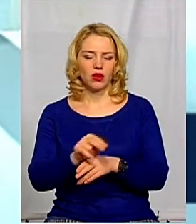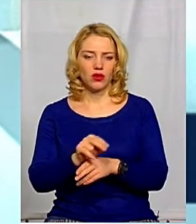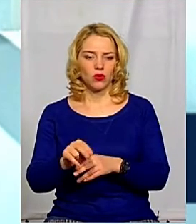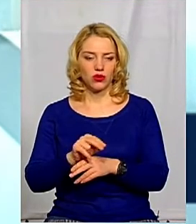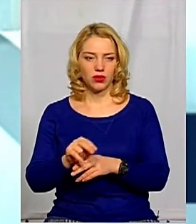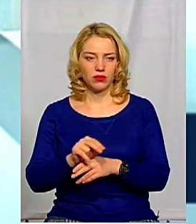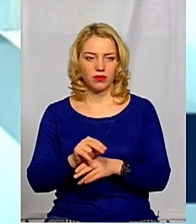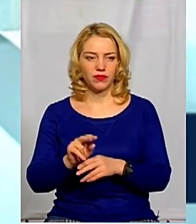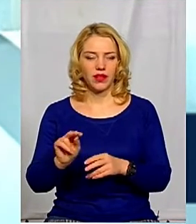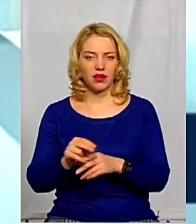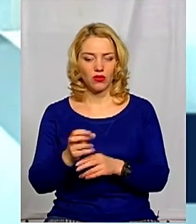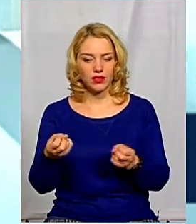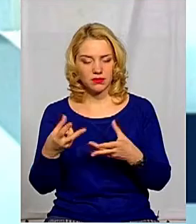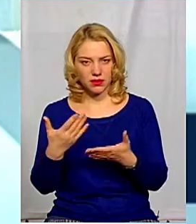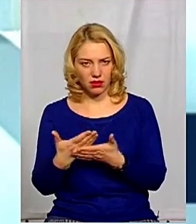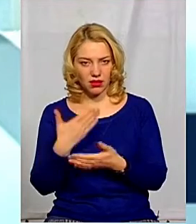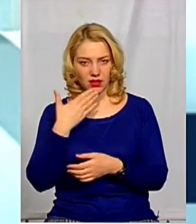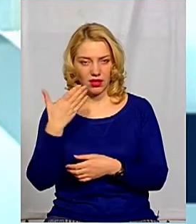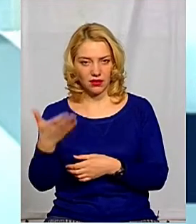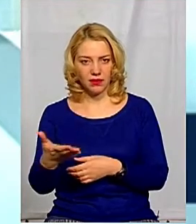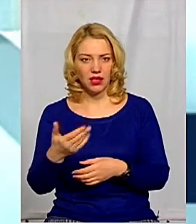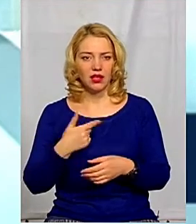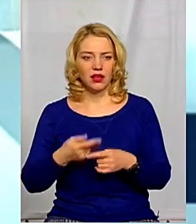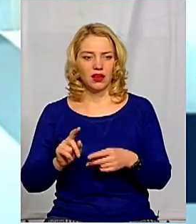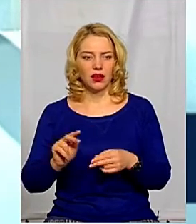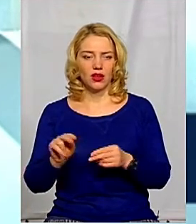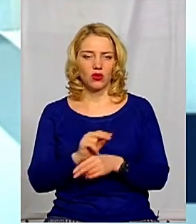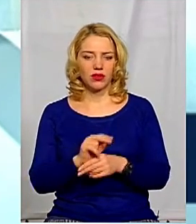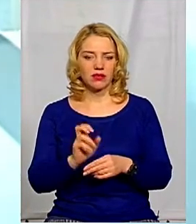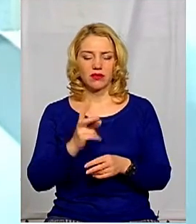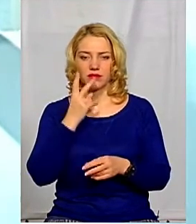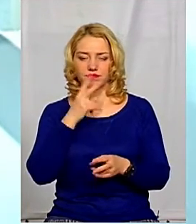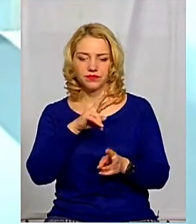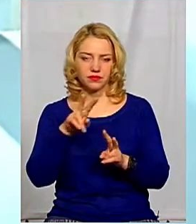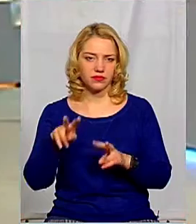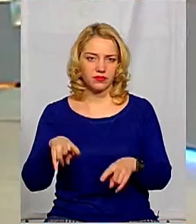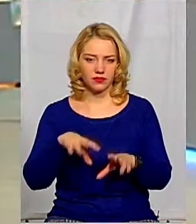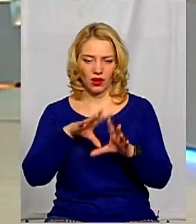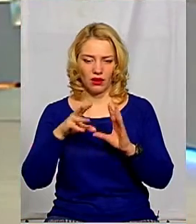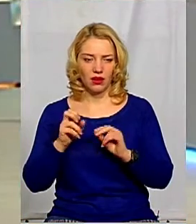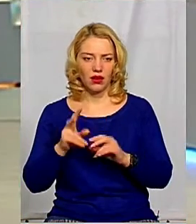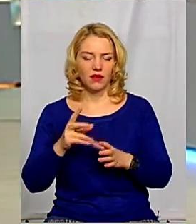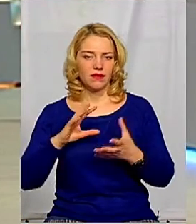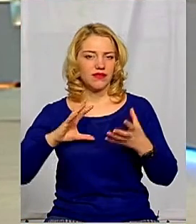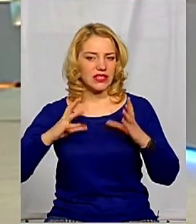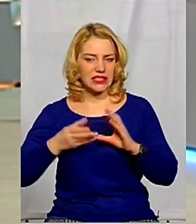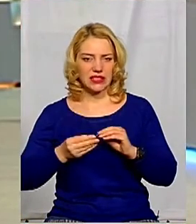лікуємо. Лікування, але спеціальна терапія є? Лікування симптоматичне. Взагалі в світі дуже